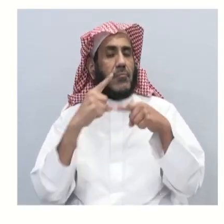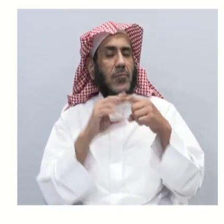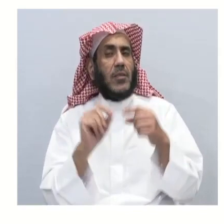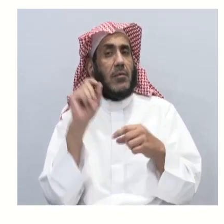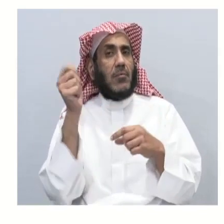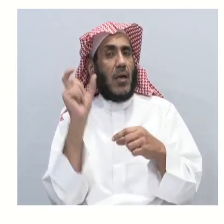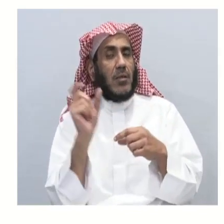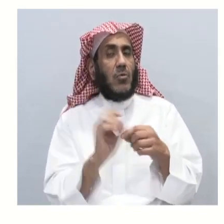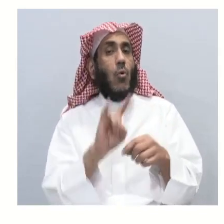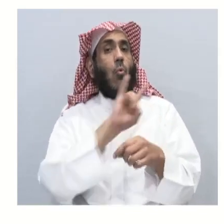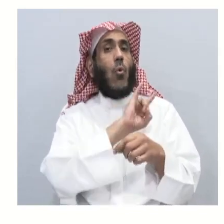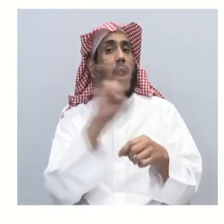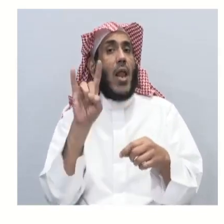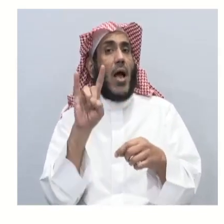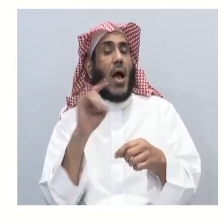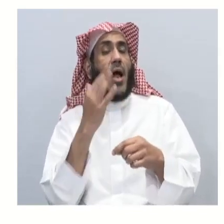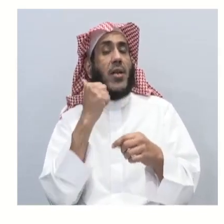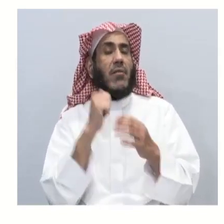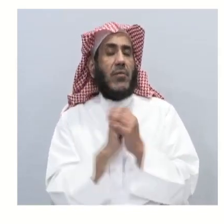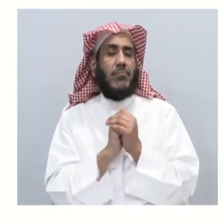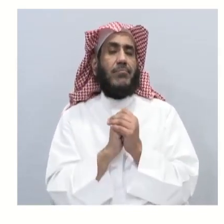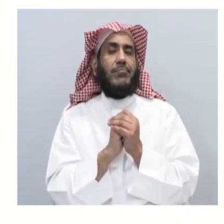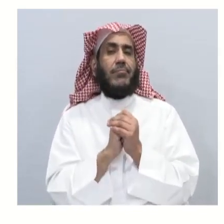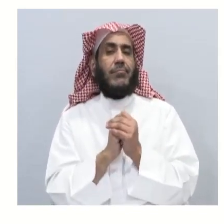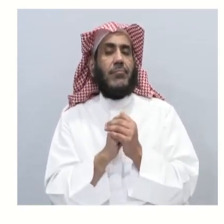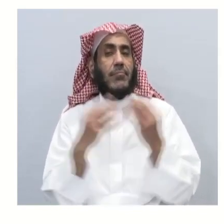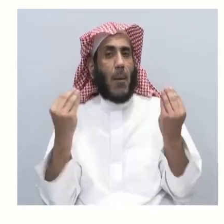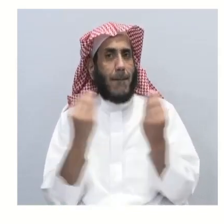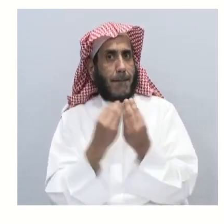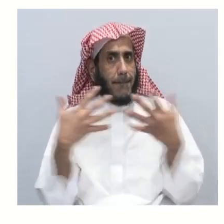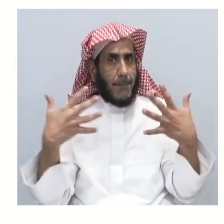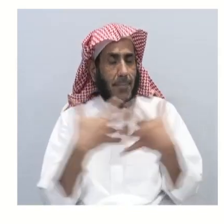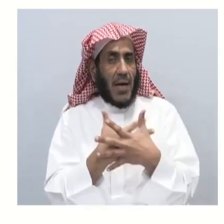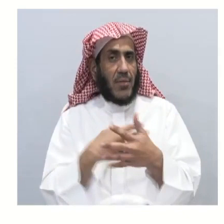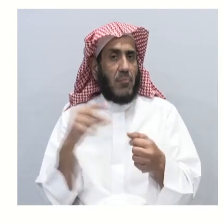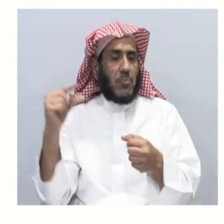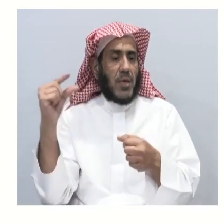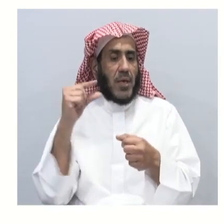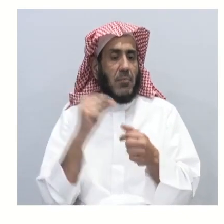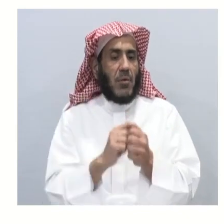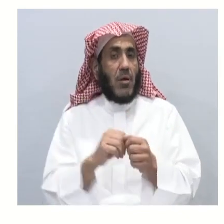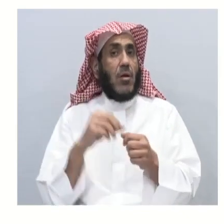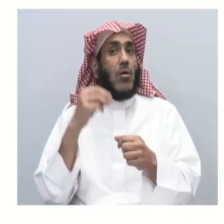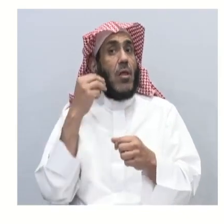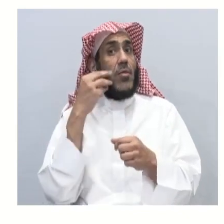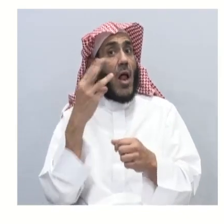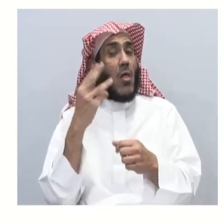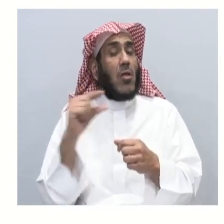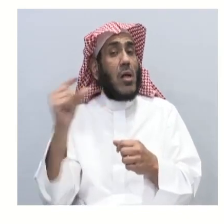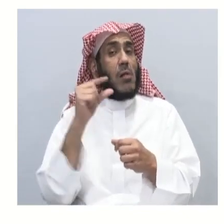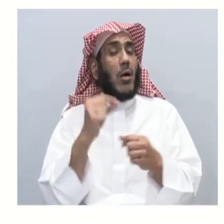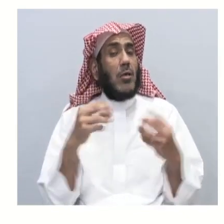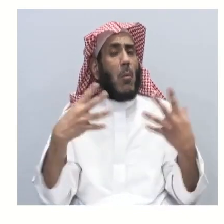ولا النافية. إذن هذه الكلمة ثلاث كلمات